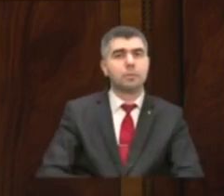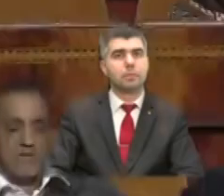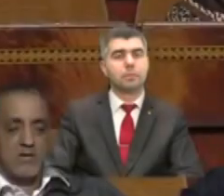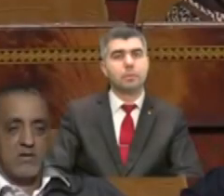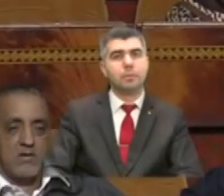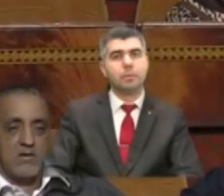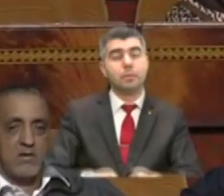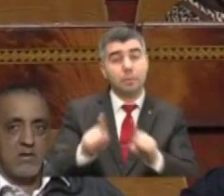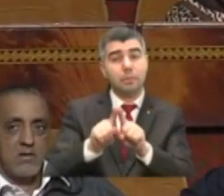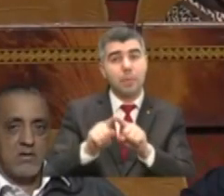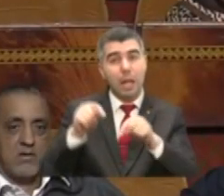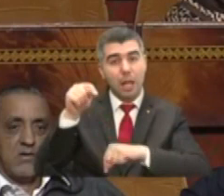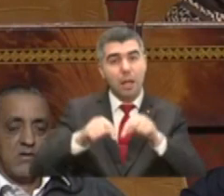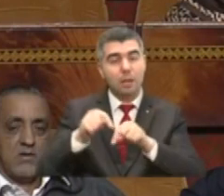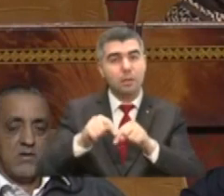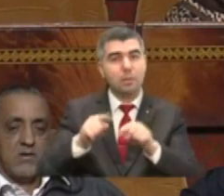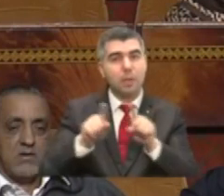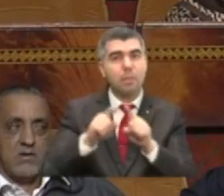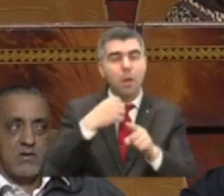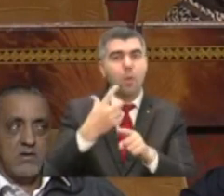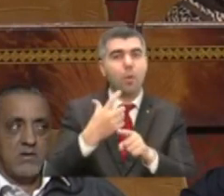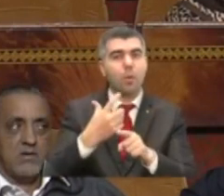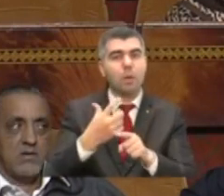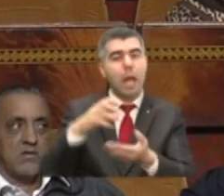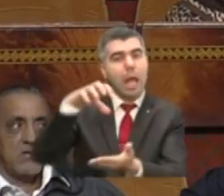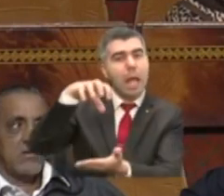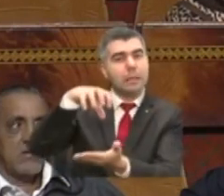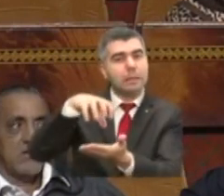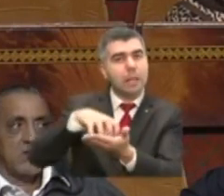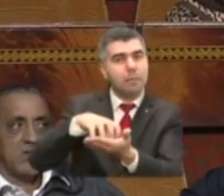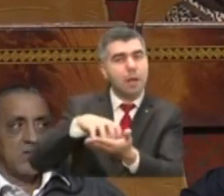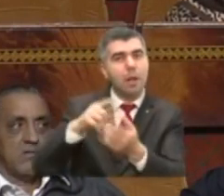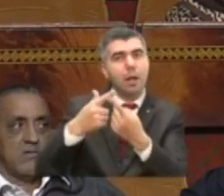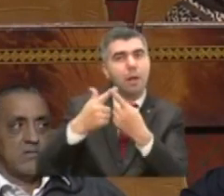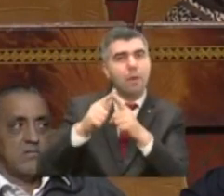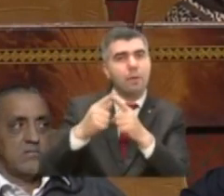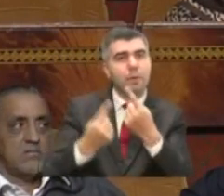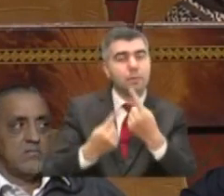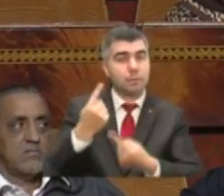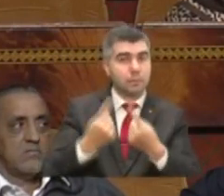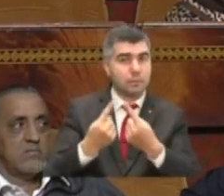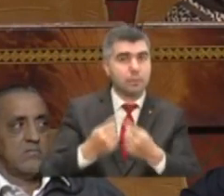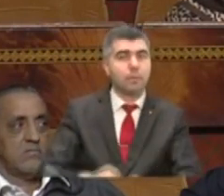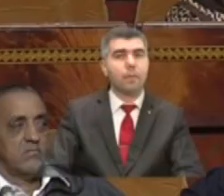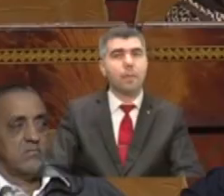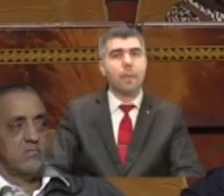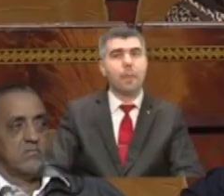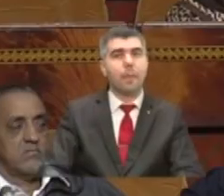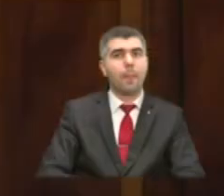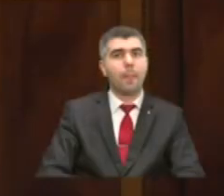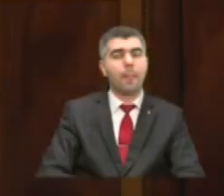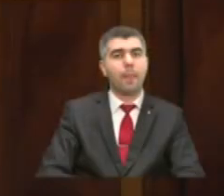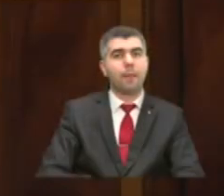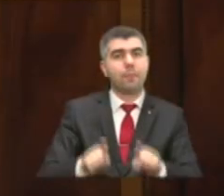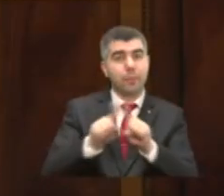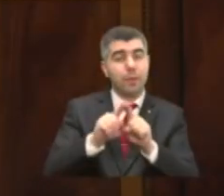اسمح لي هناك جماعة كبيرة هي العاصمة، نطوا احتلتوا المنصة، هذو الناس ديالكم، ماشي ضروري أنتم كلكم موافقين،